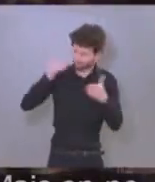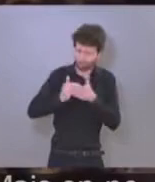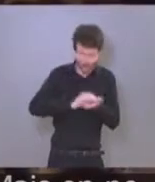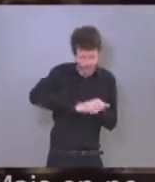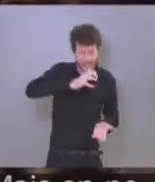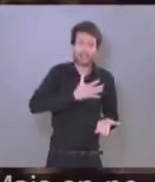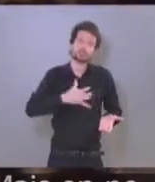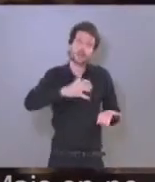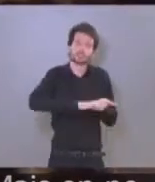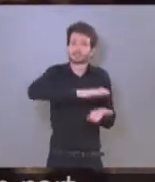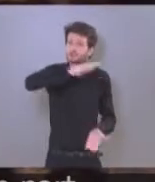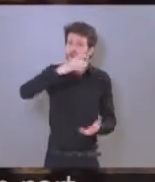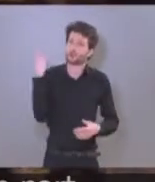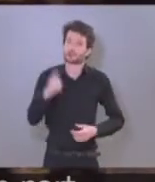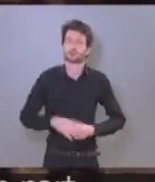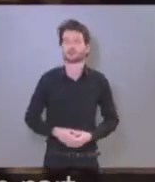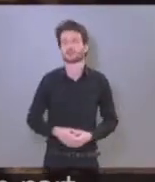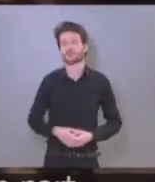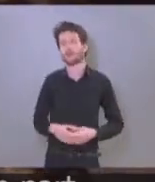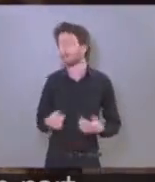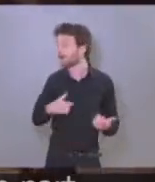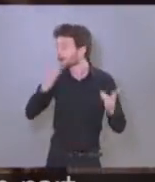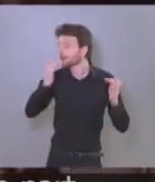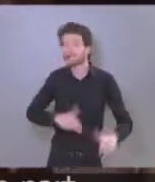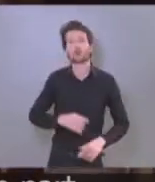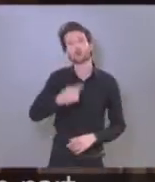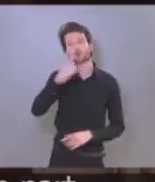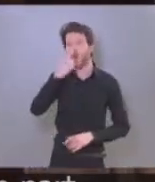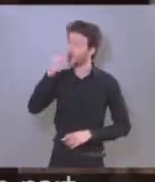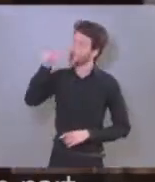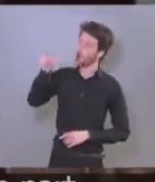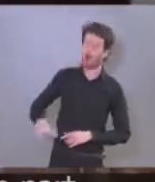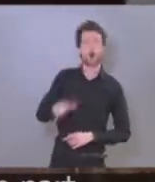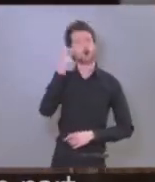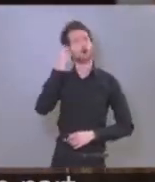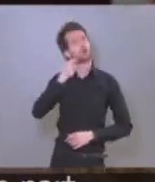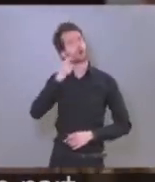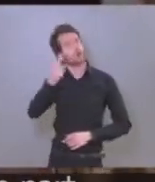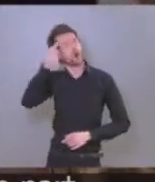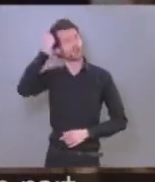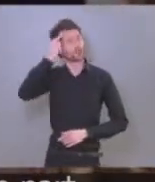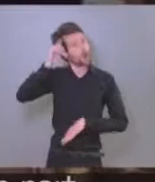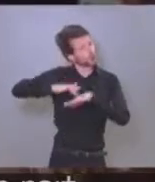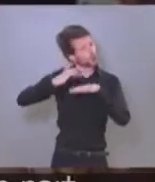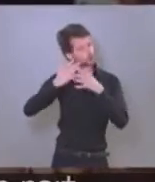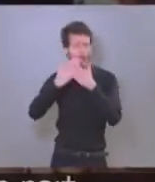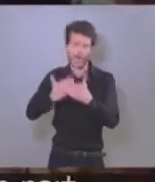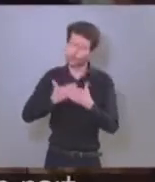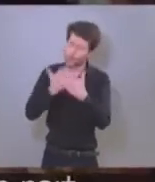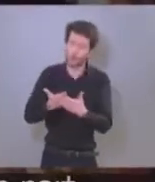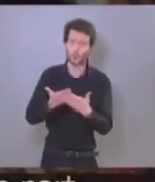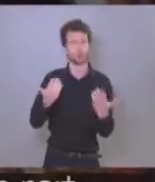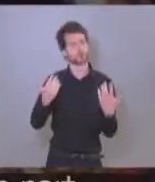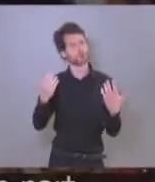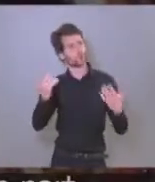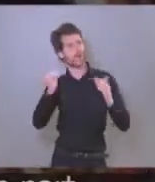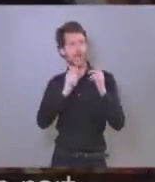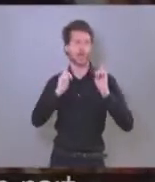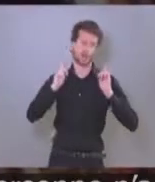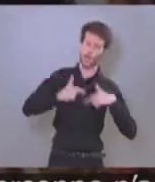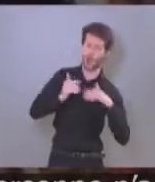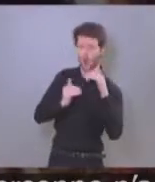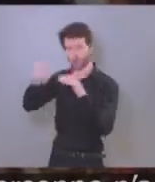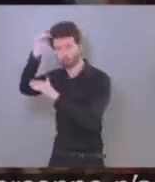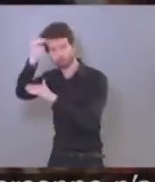Et vraiment, après ça, ça me déçoit. Moi, je me disais, cet homme, il est intelligent, il a fait les études, tout ça, et même les grandes écoles.